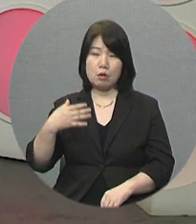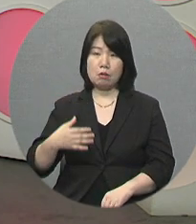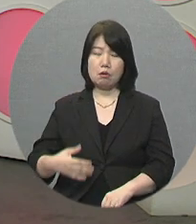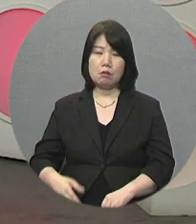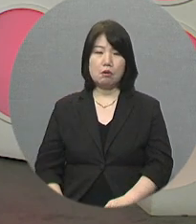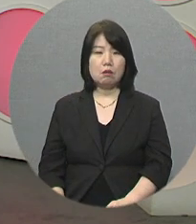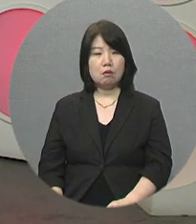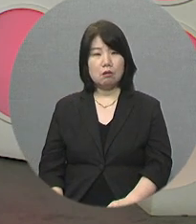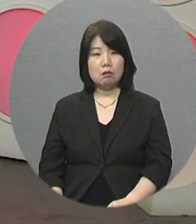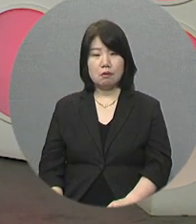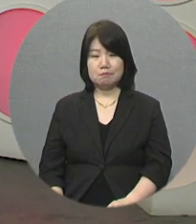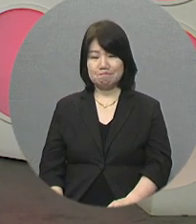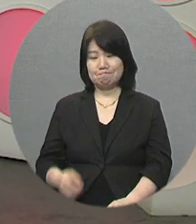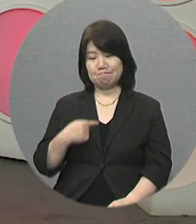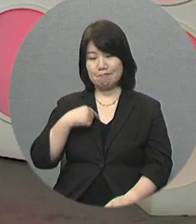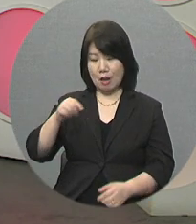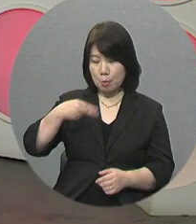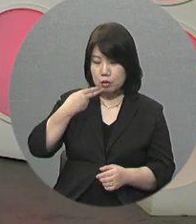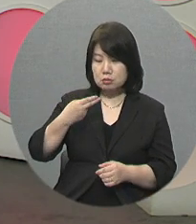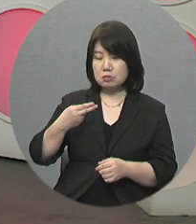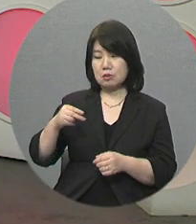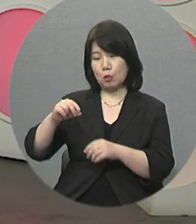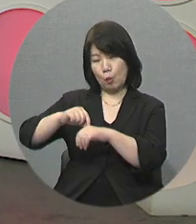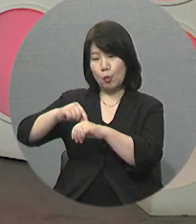어머니는 밥에 고기를 올려주며